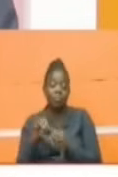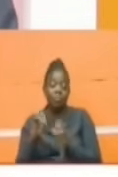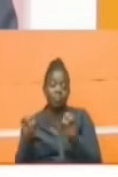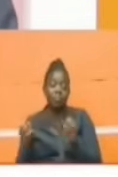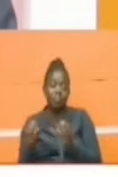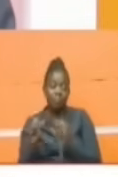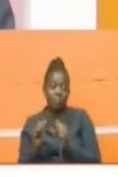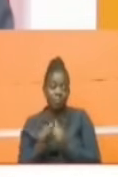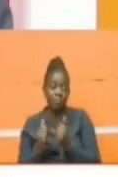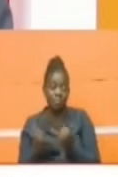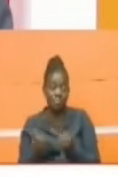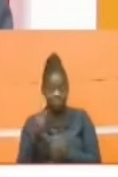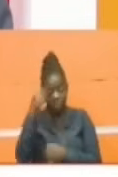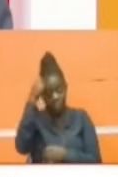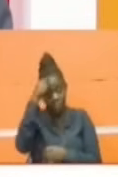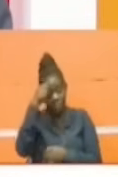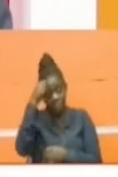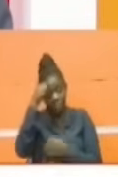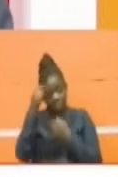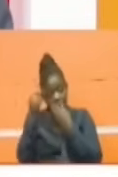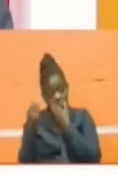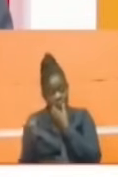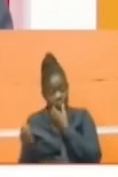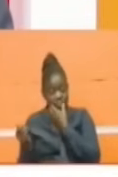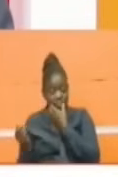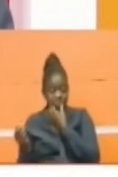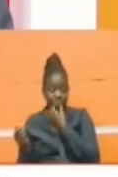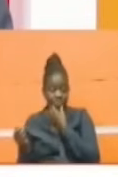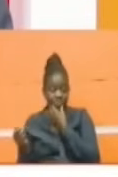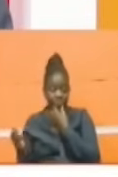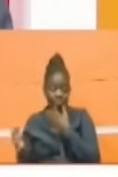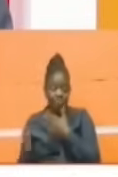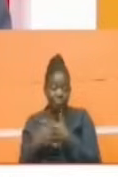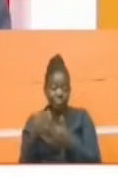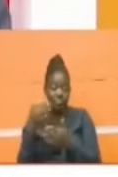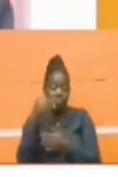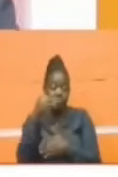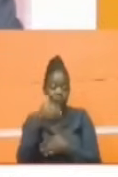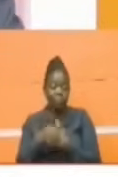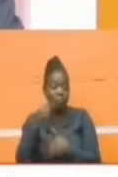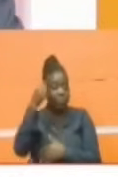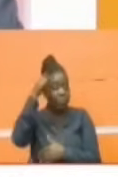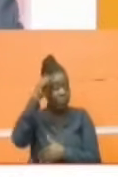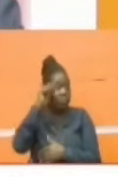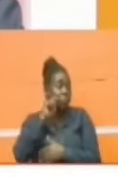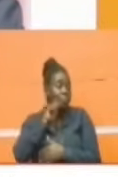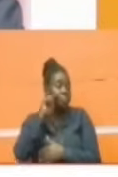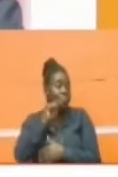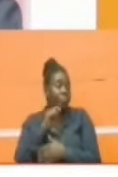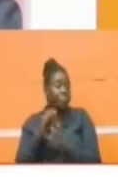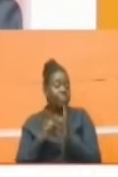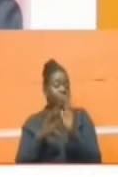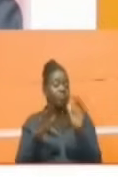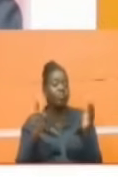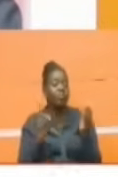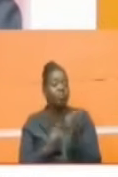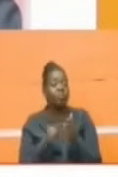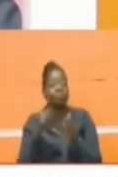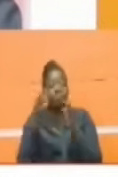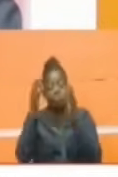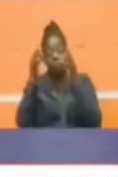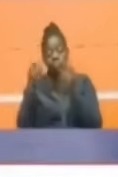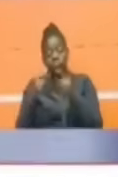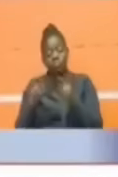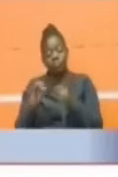nfufu omukenkufu Nyanzi Julius afundikidde okukola aftershave akulaga bafuna musingo osalawo okutandika omulimu guno.